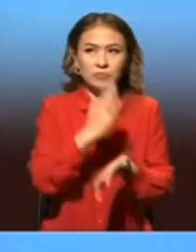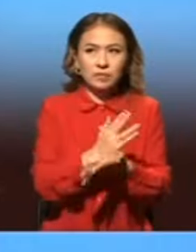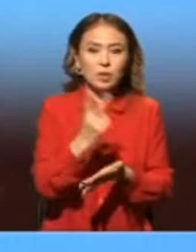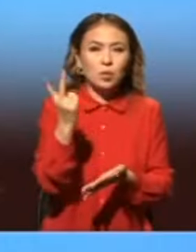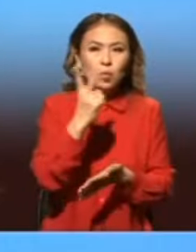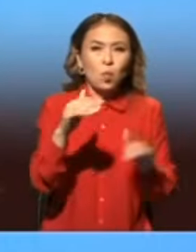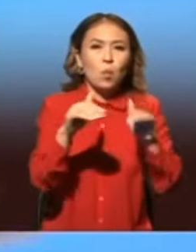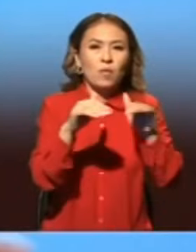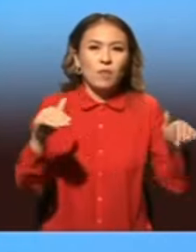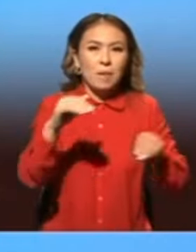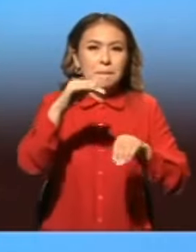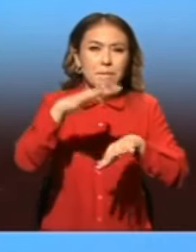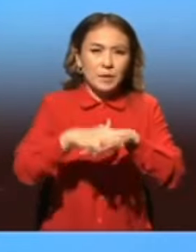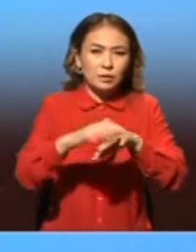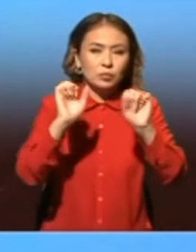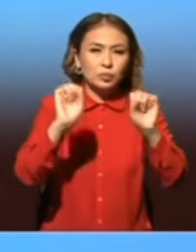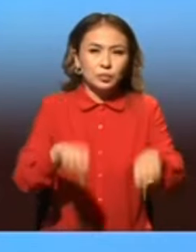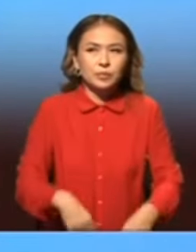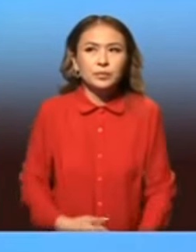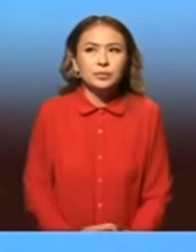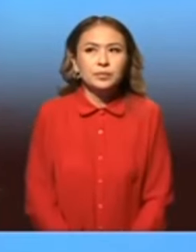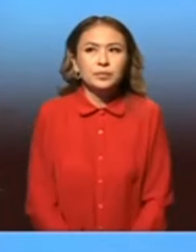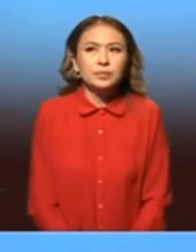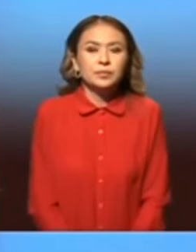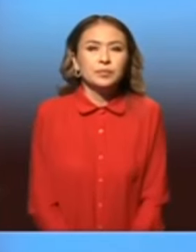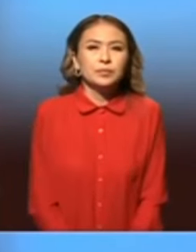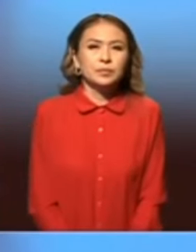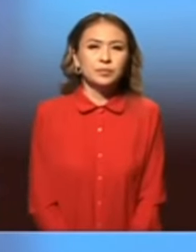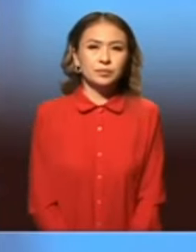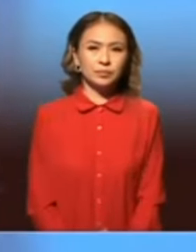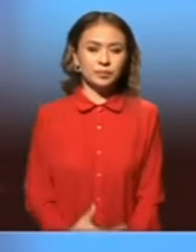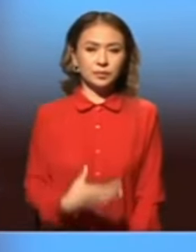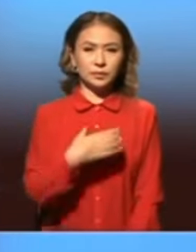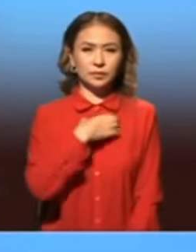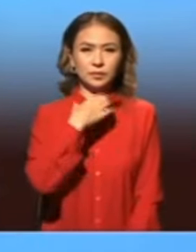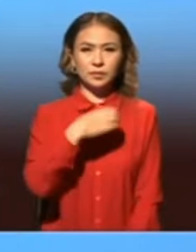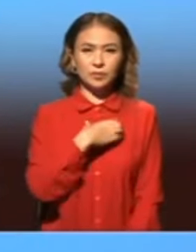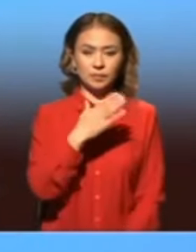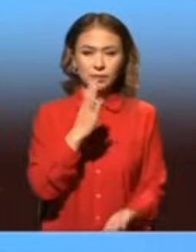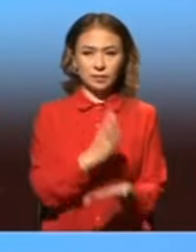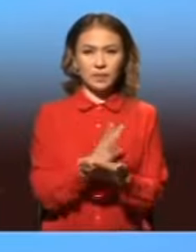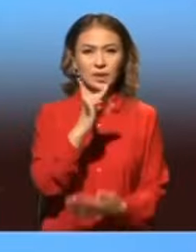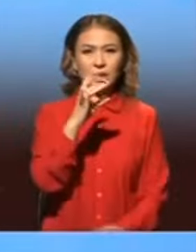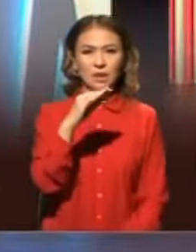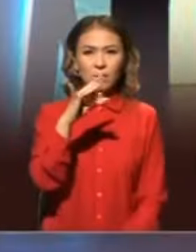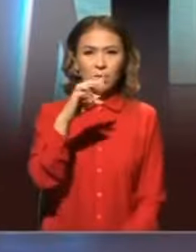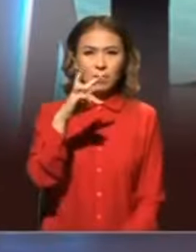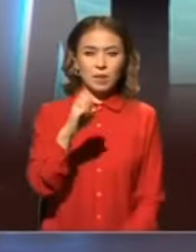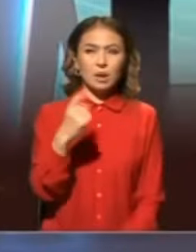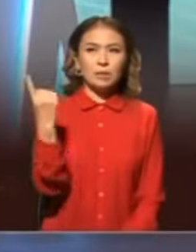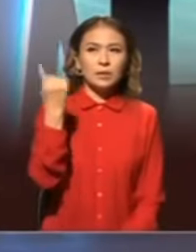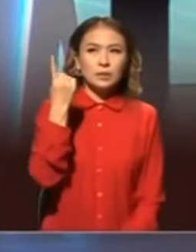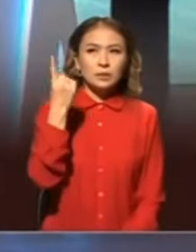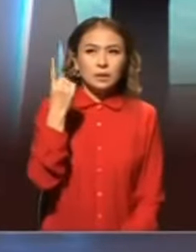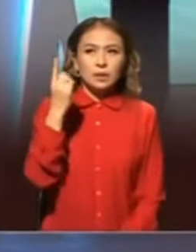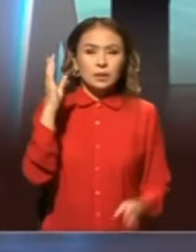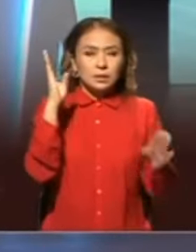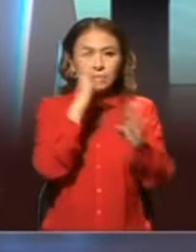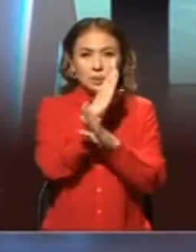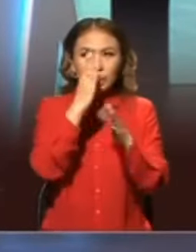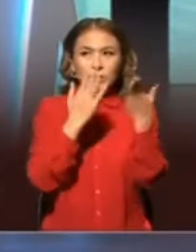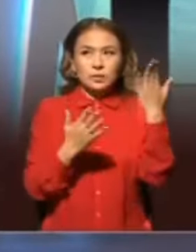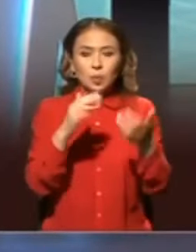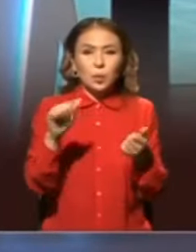деңгейлі банктер ол ауыл шаруашылығы бізде мына сақтандыру бар, реформа бар. Америкада екі себеппен сақтандырады. Бірінші, табиғи жағдайдан, егер